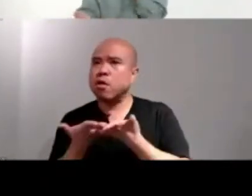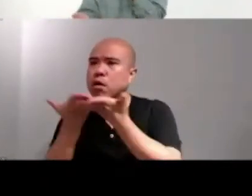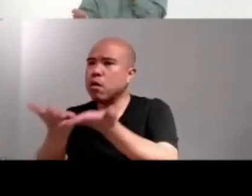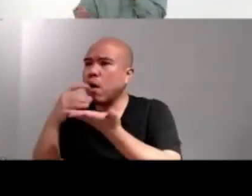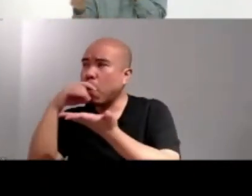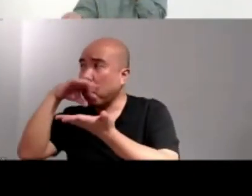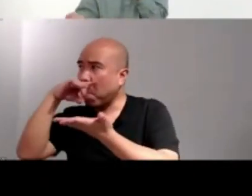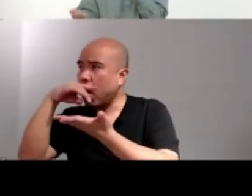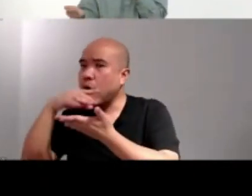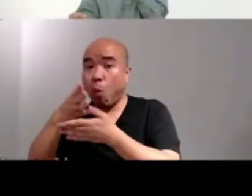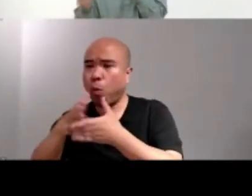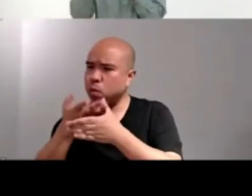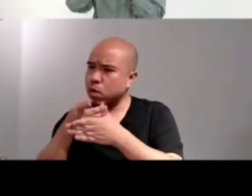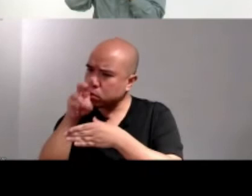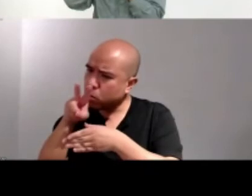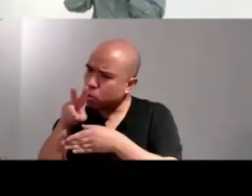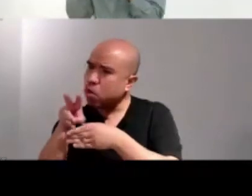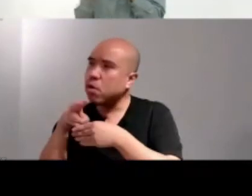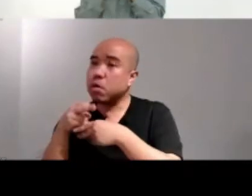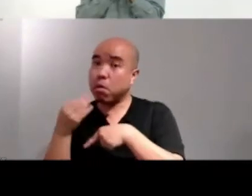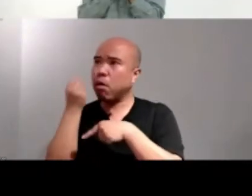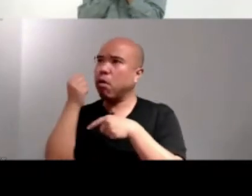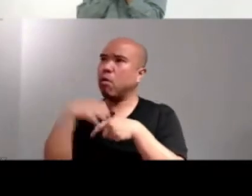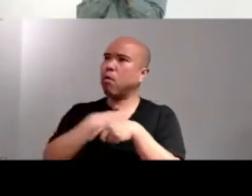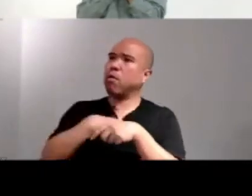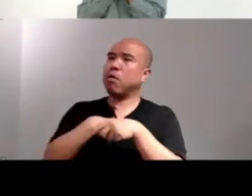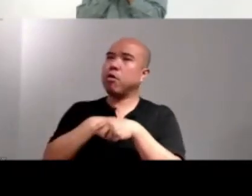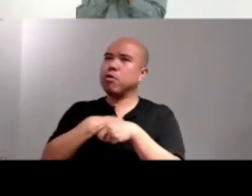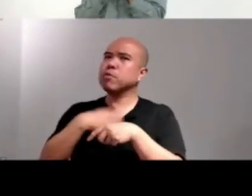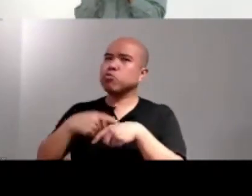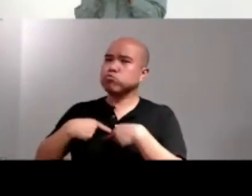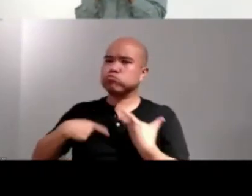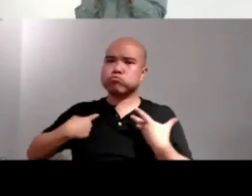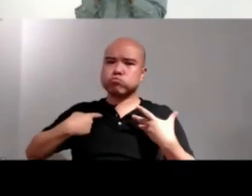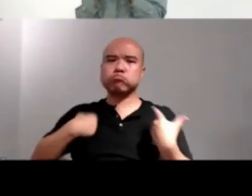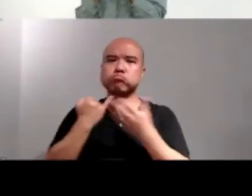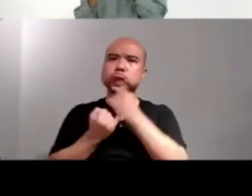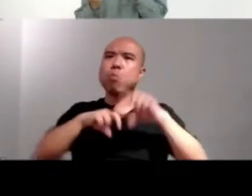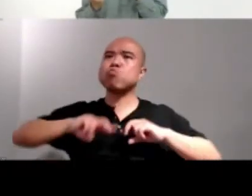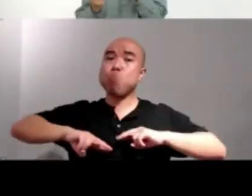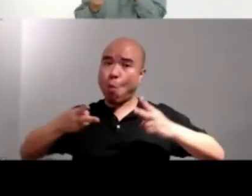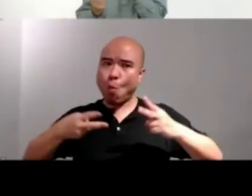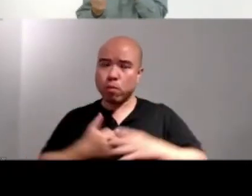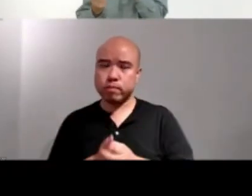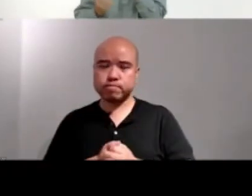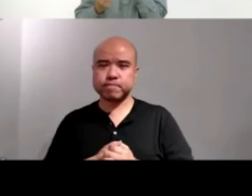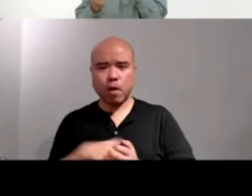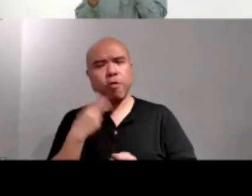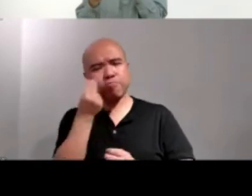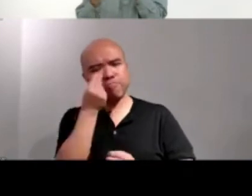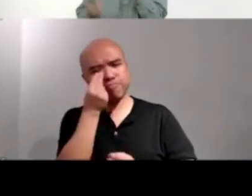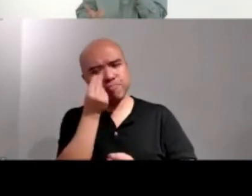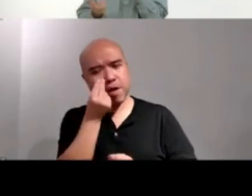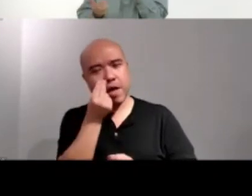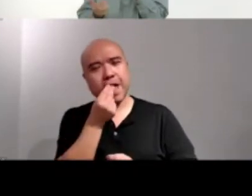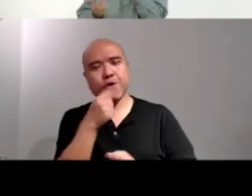都会因为这句说话而感动和改变他人生。所以我觉得这件事很有趣，原来 Dusty Kid 的